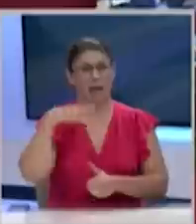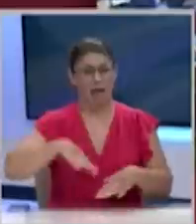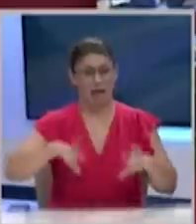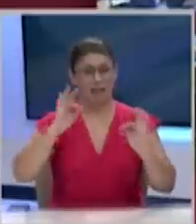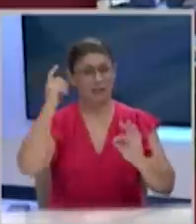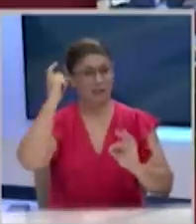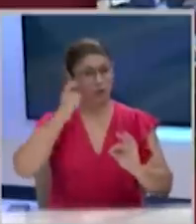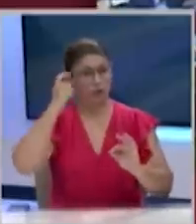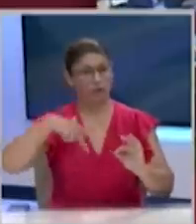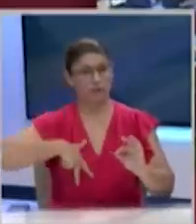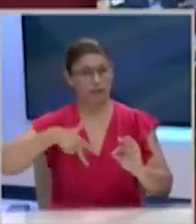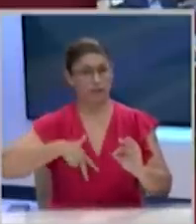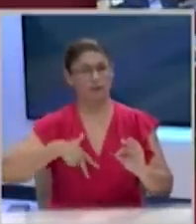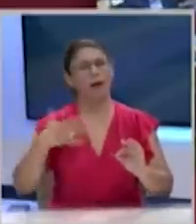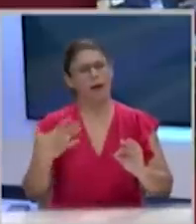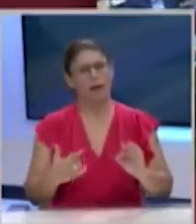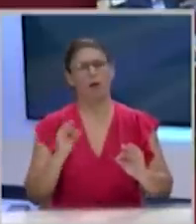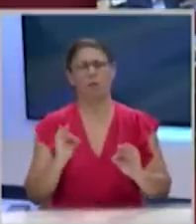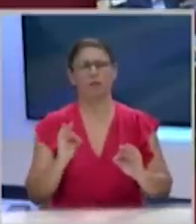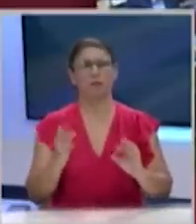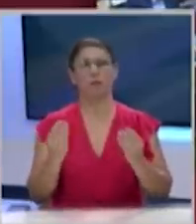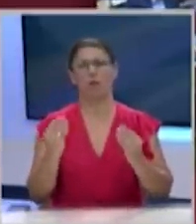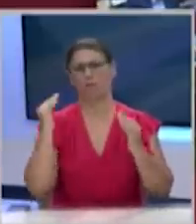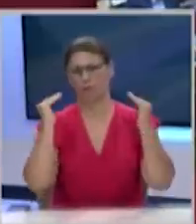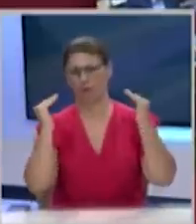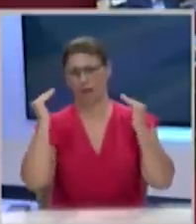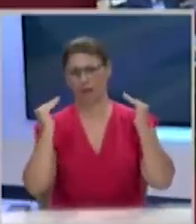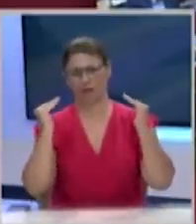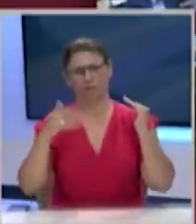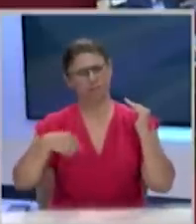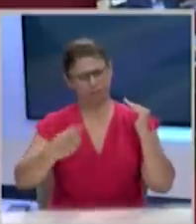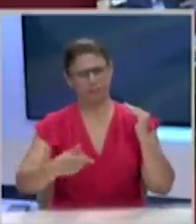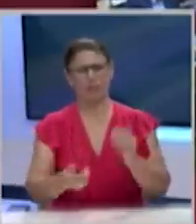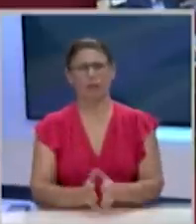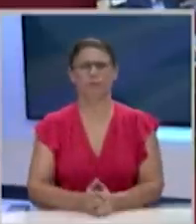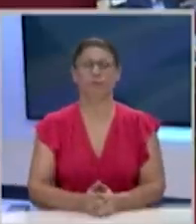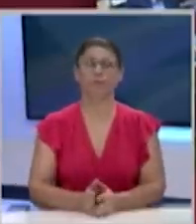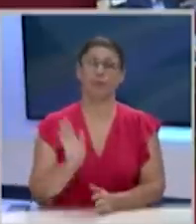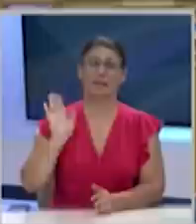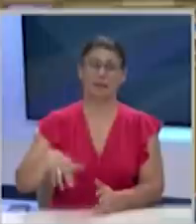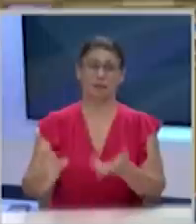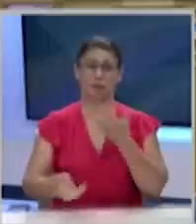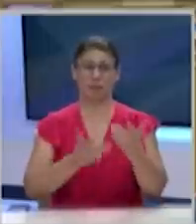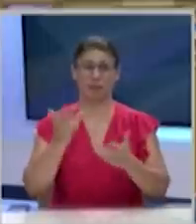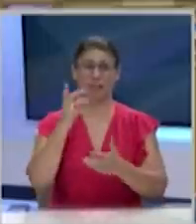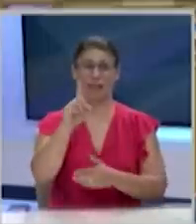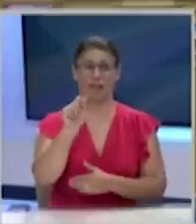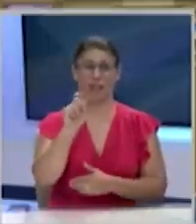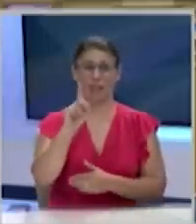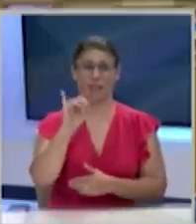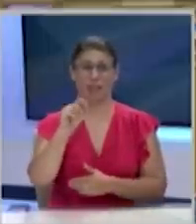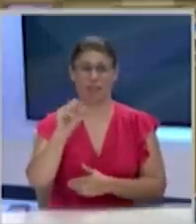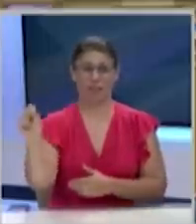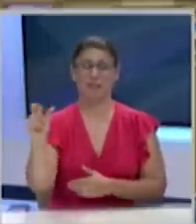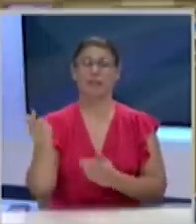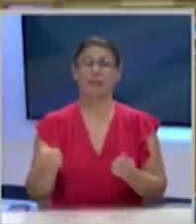και η κυβέρνηση, βέβαια έχουμε πολλές επιφυλάξεις. Παρακάτω. Στην τελευταία πυρκαγιά της Δαδιάς